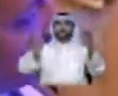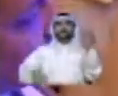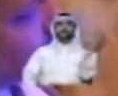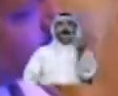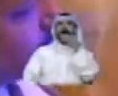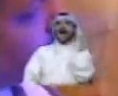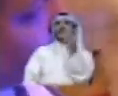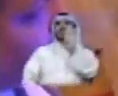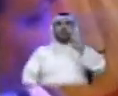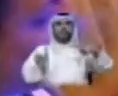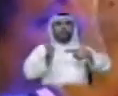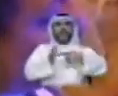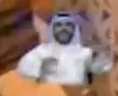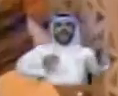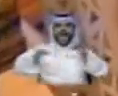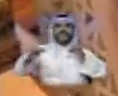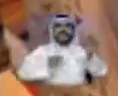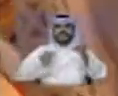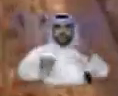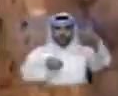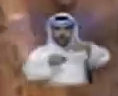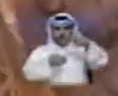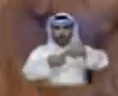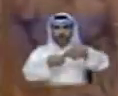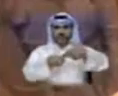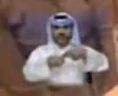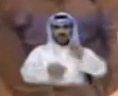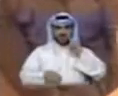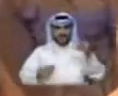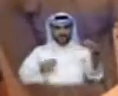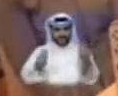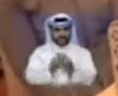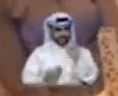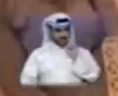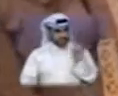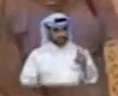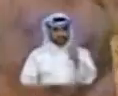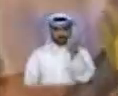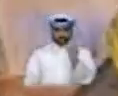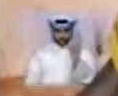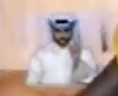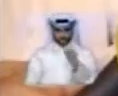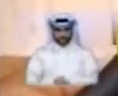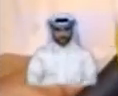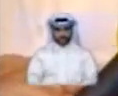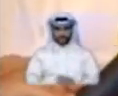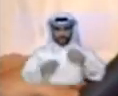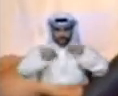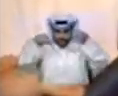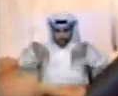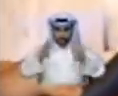مشاريع يمكن استخدامها في تطوير وخلق مدن حديثة ضمن خطة وزارة الإسكان في استقطاب الكفاءات. ما شفت اليوم